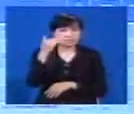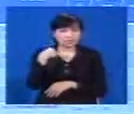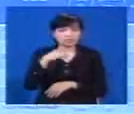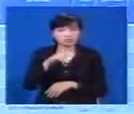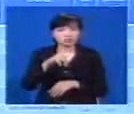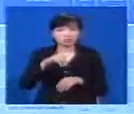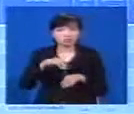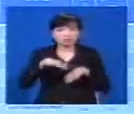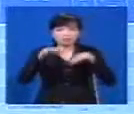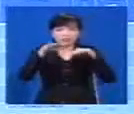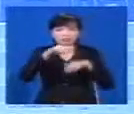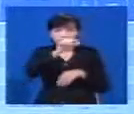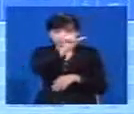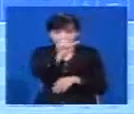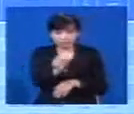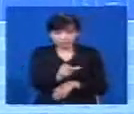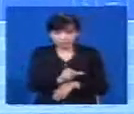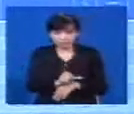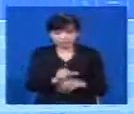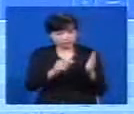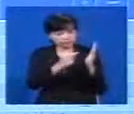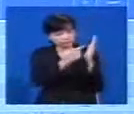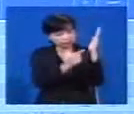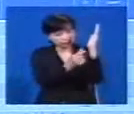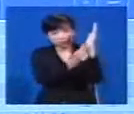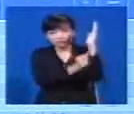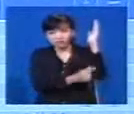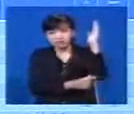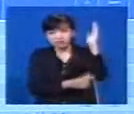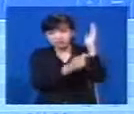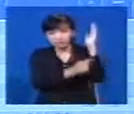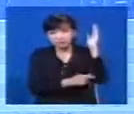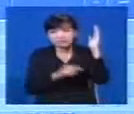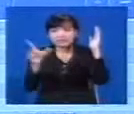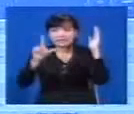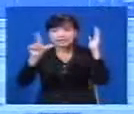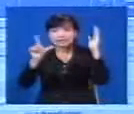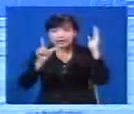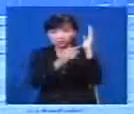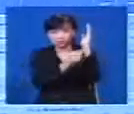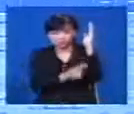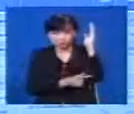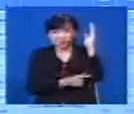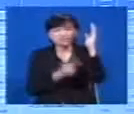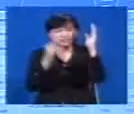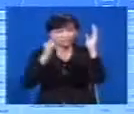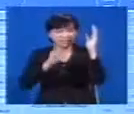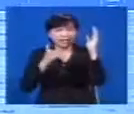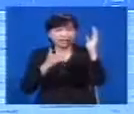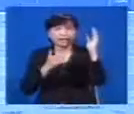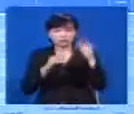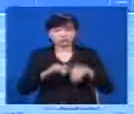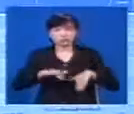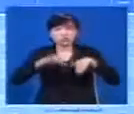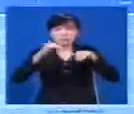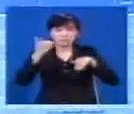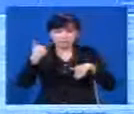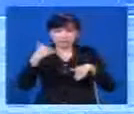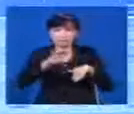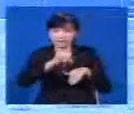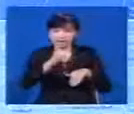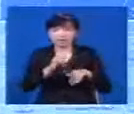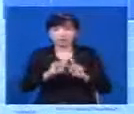กเยอะเนี่ยก็คือแถบนี ้สีเหลือง ซึ่งยังไม่เกิดนะฮะยังไม่เกิดแต่เราประสานล่วงหน้าไปเป็นการทำงานในเชิงรุกทาง forward command ก็